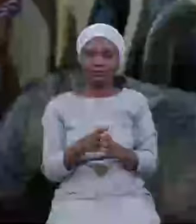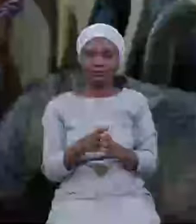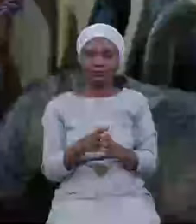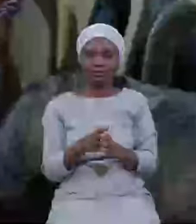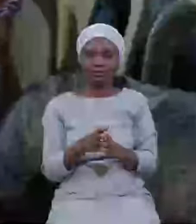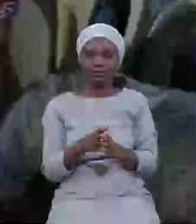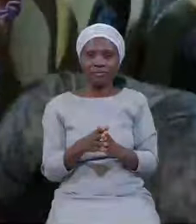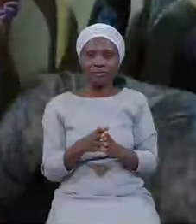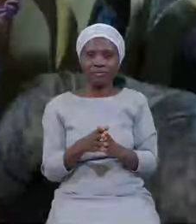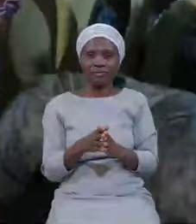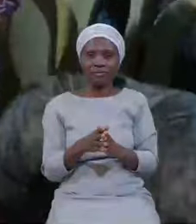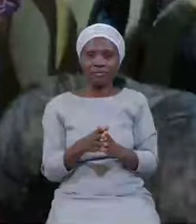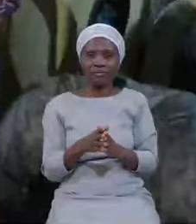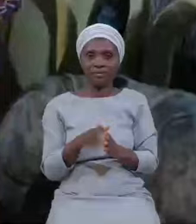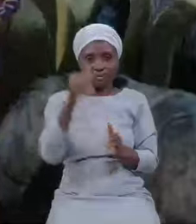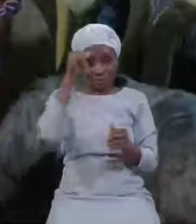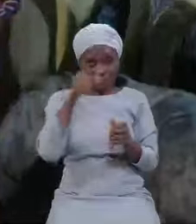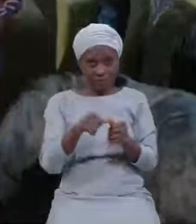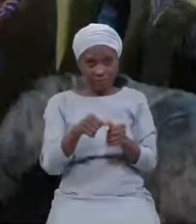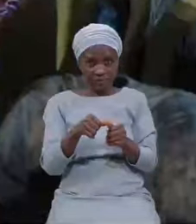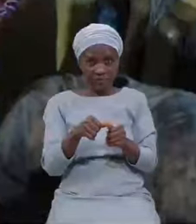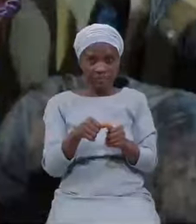Donc, allons partout, s'il vous plaît, chers conseillers.